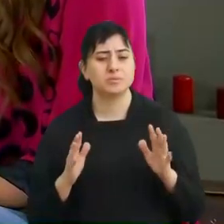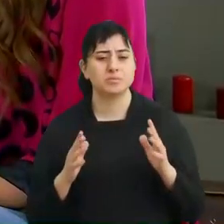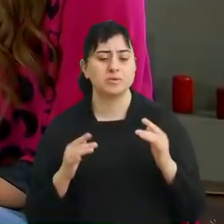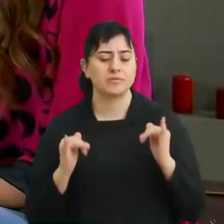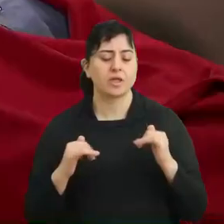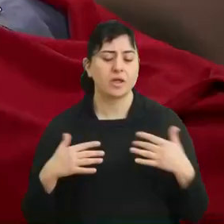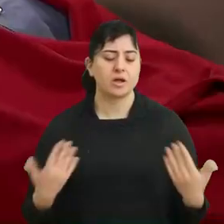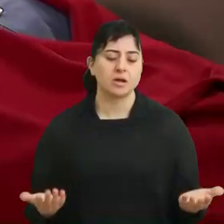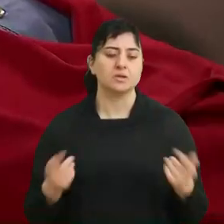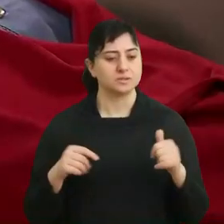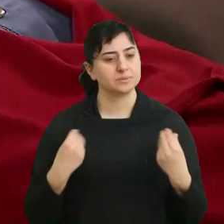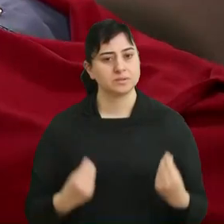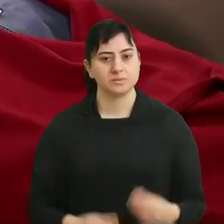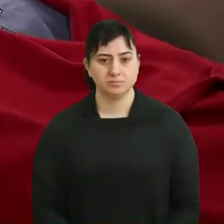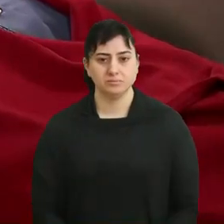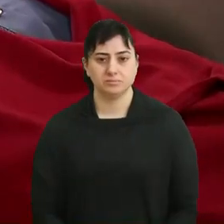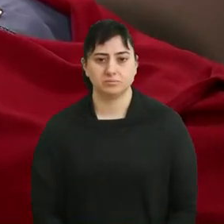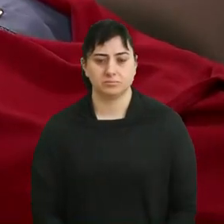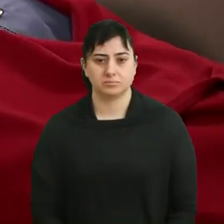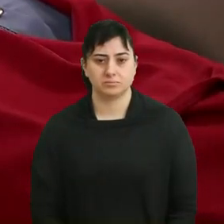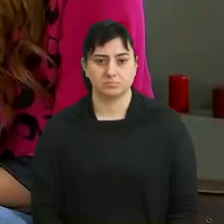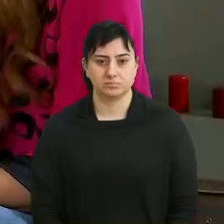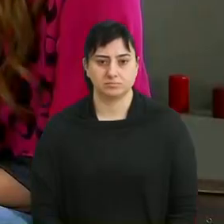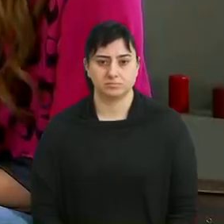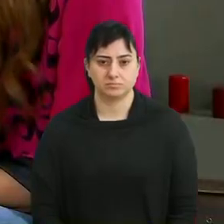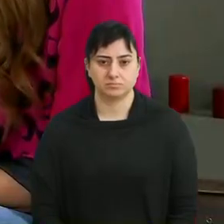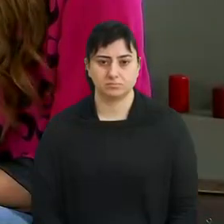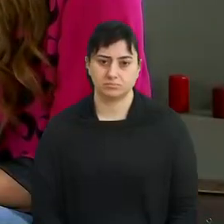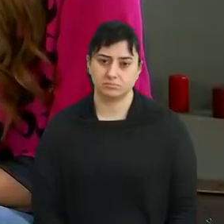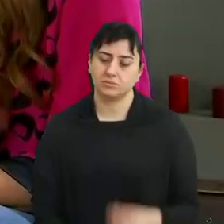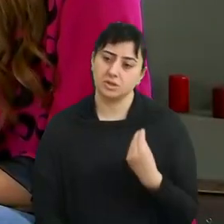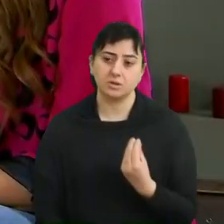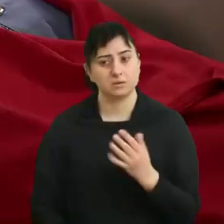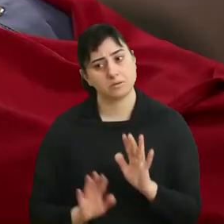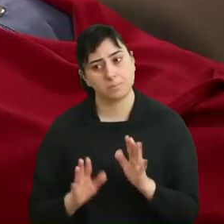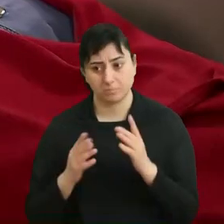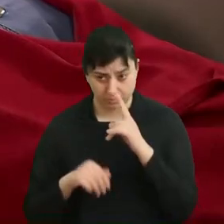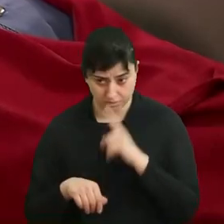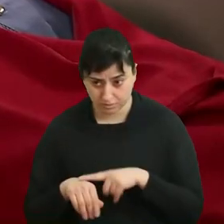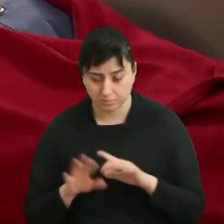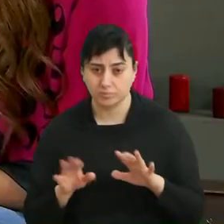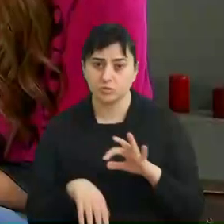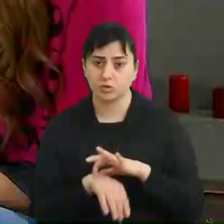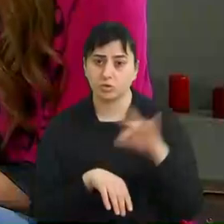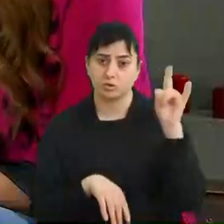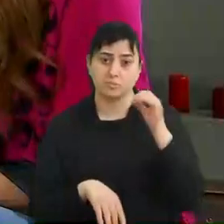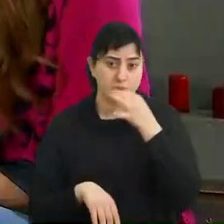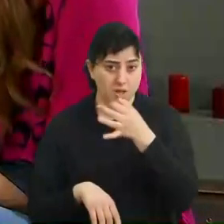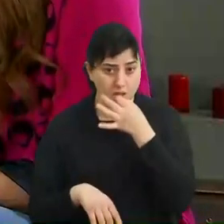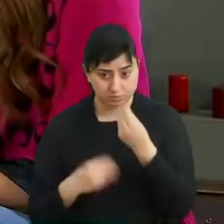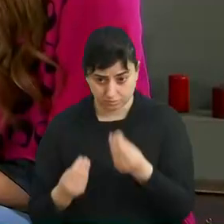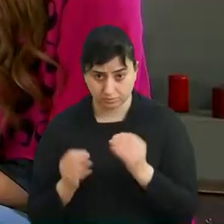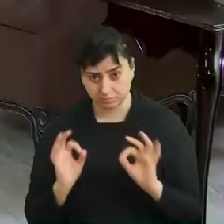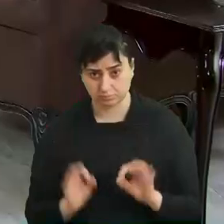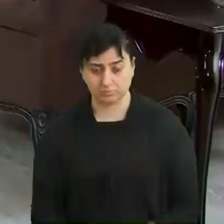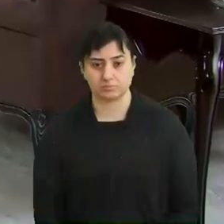an fenalaştım ama şimdi çok daha iyiyim. Gerçekten çok daha iyiyim. İyi madem öyle. Doktorun verdiği ilaçlar işe yaradı